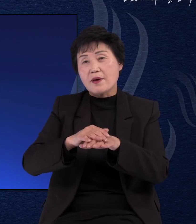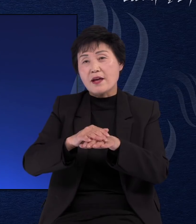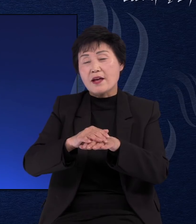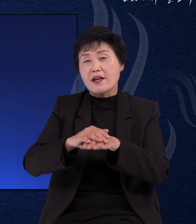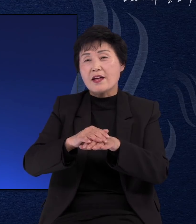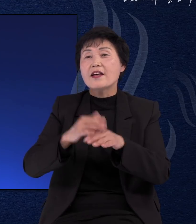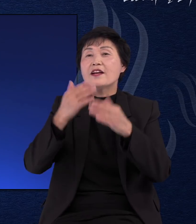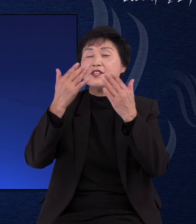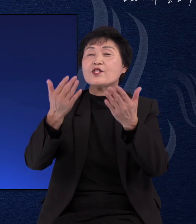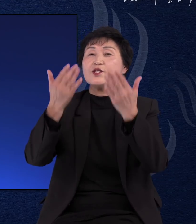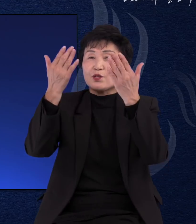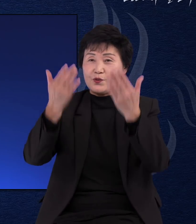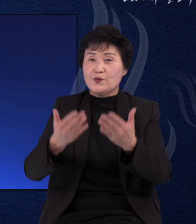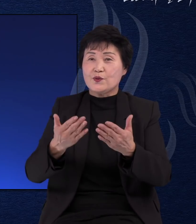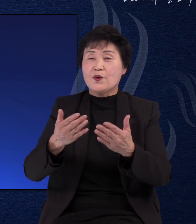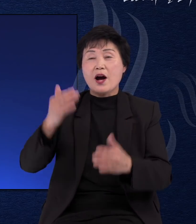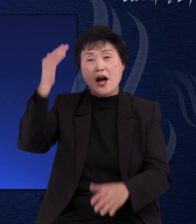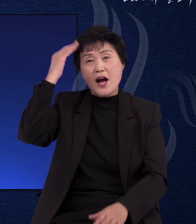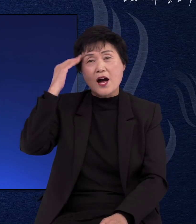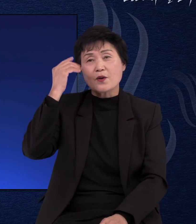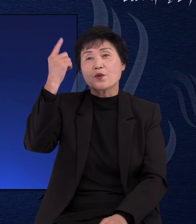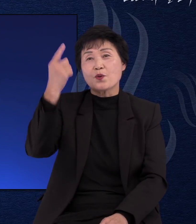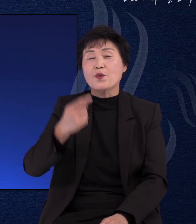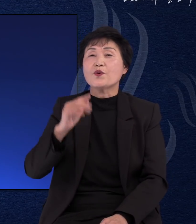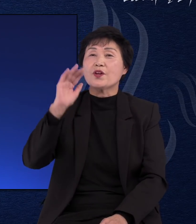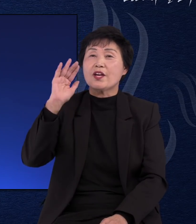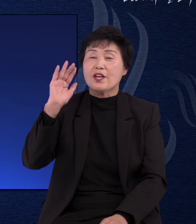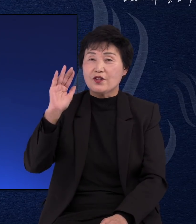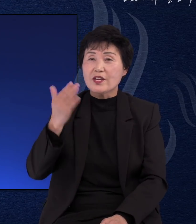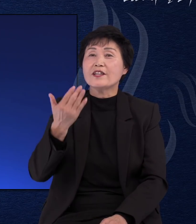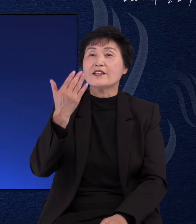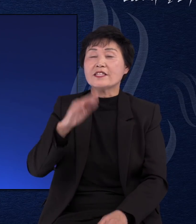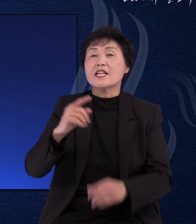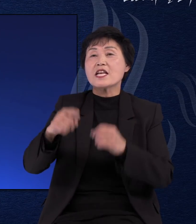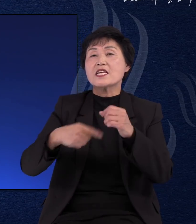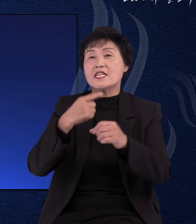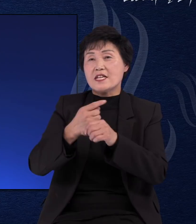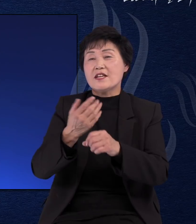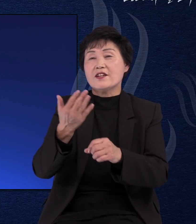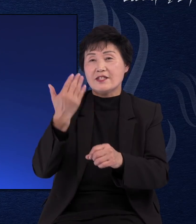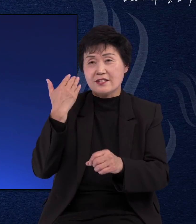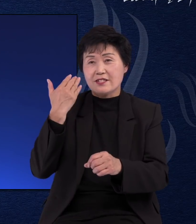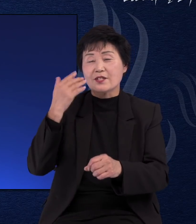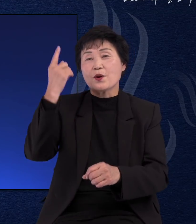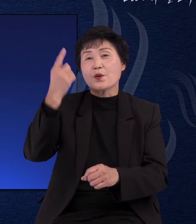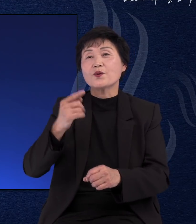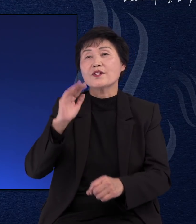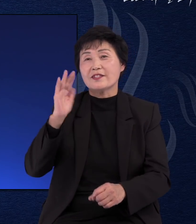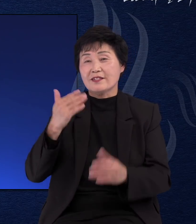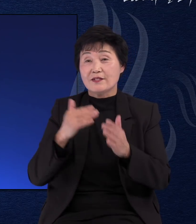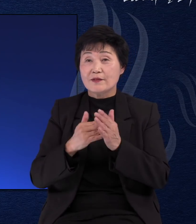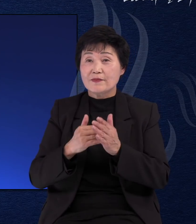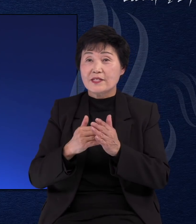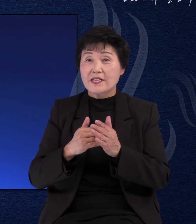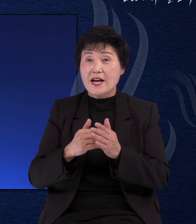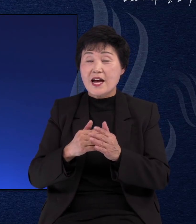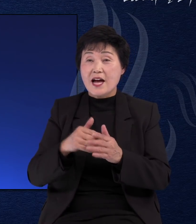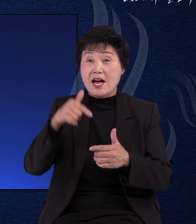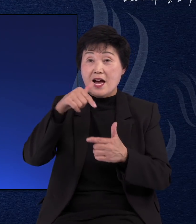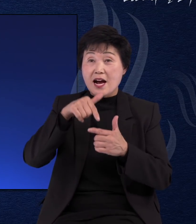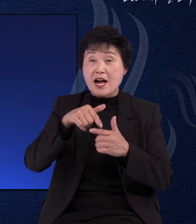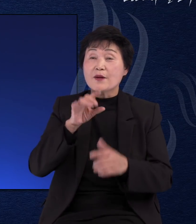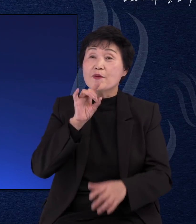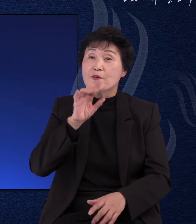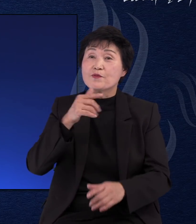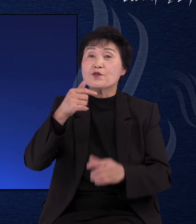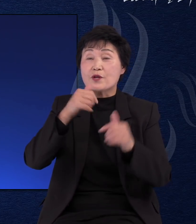세우고 한국으로 오게 되어 2년 전에 왔습니다. 와서 우리 강남중앙교회에 이